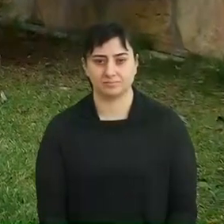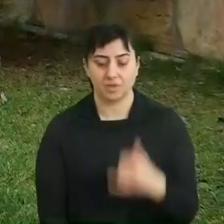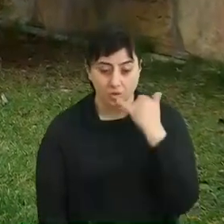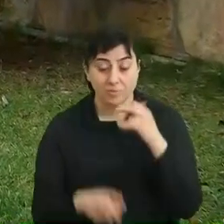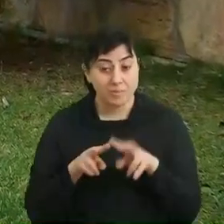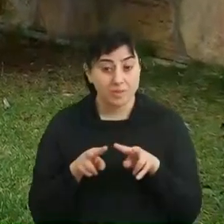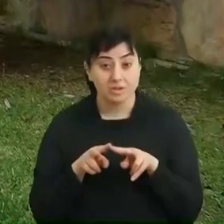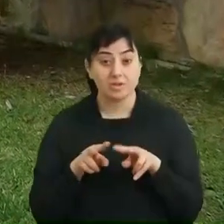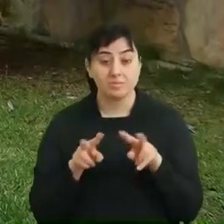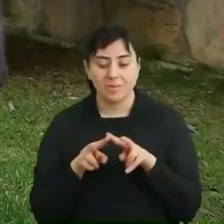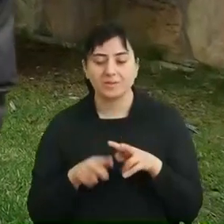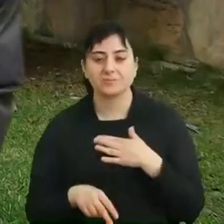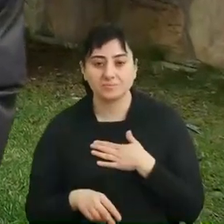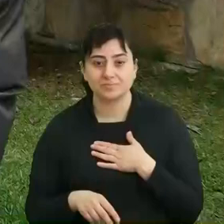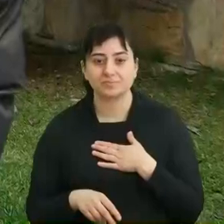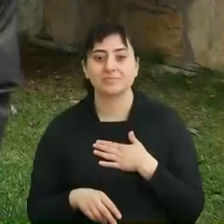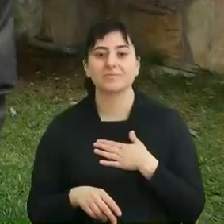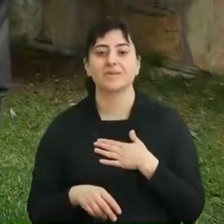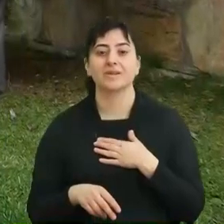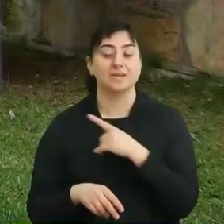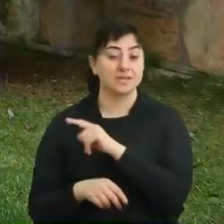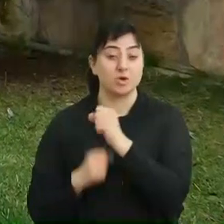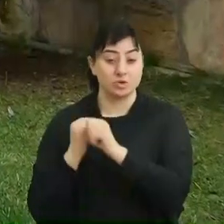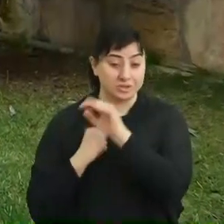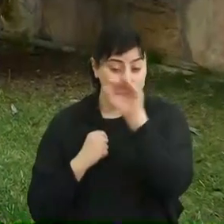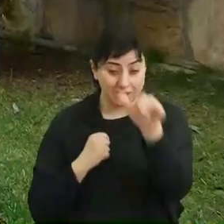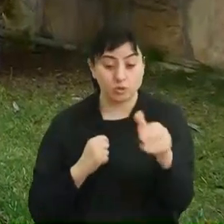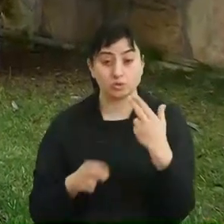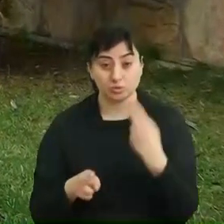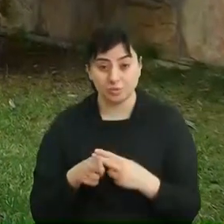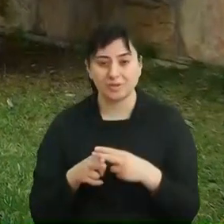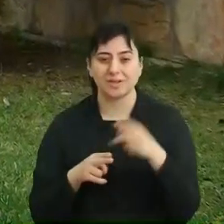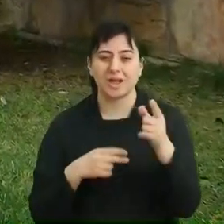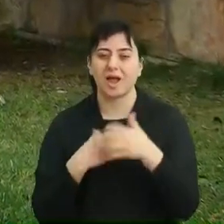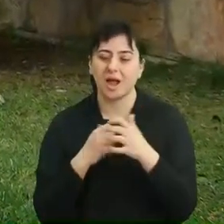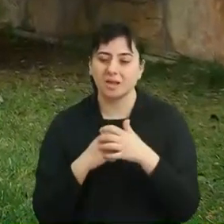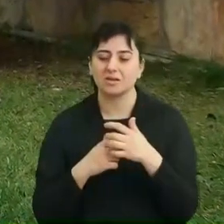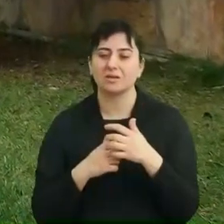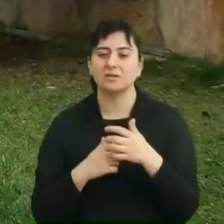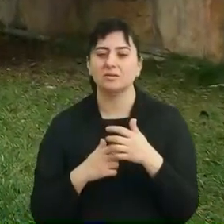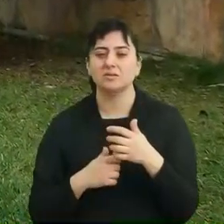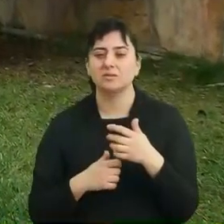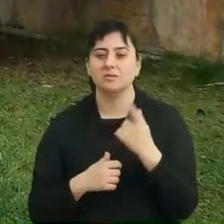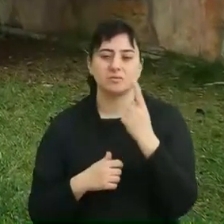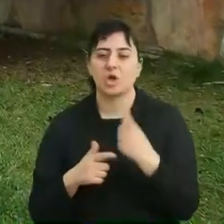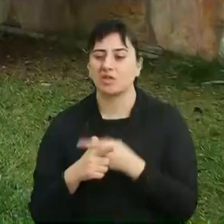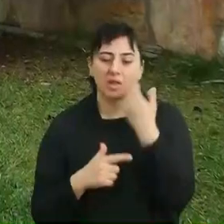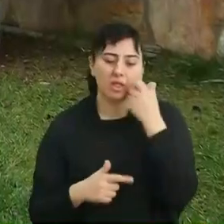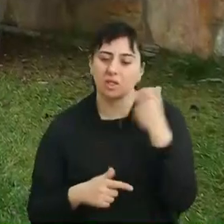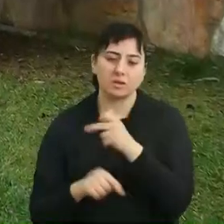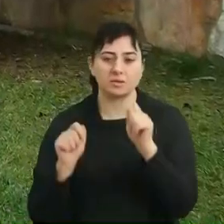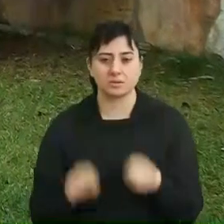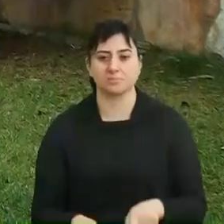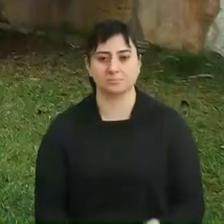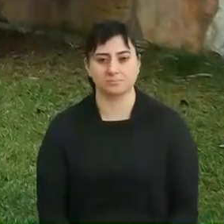Alo Mehmet. Mehmet'im, danazor sana seke seke geliyor. Antalya'da bir otel ismi versin